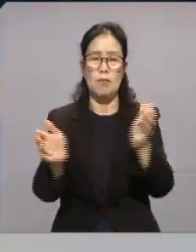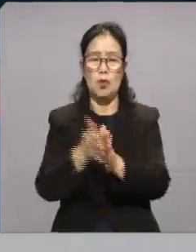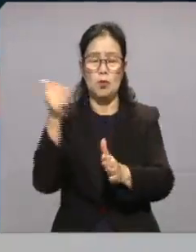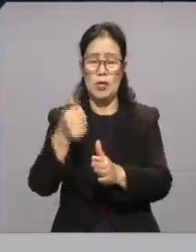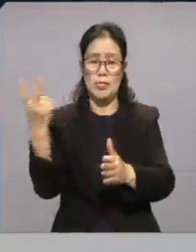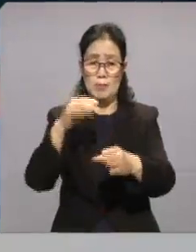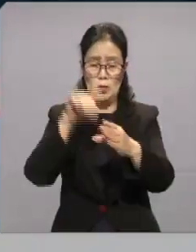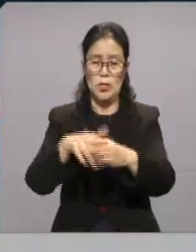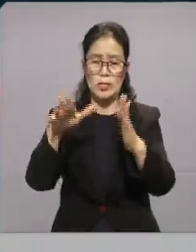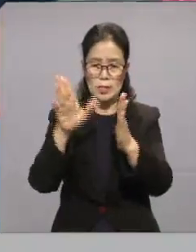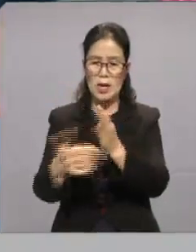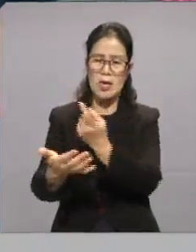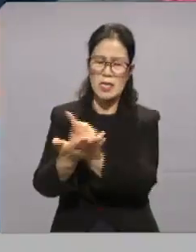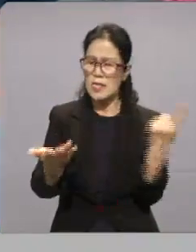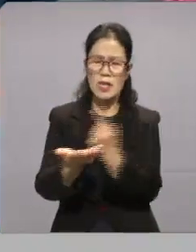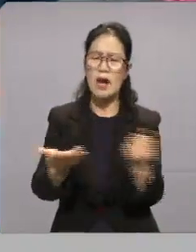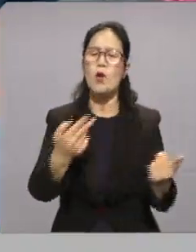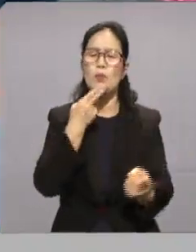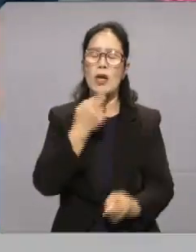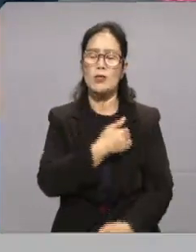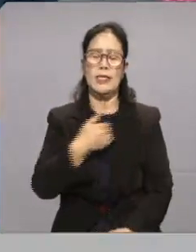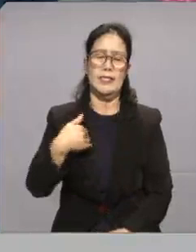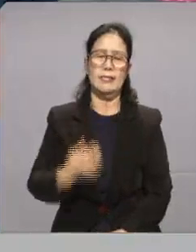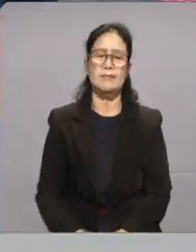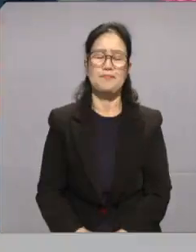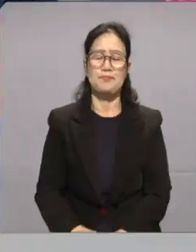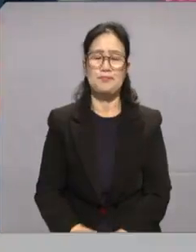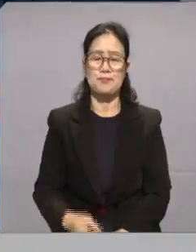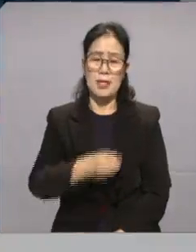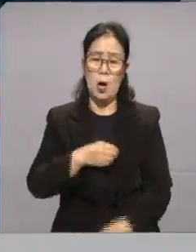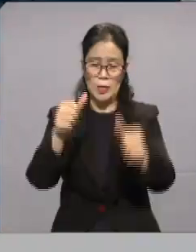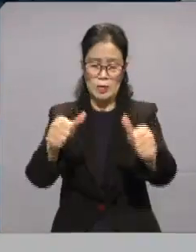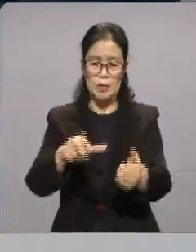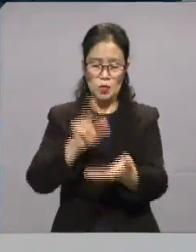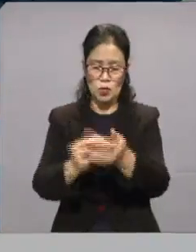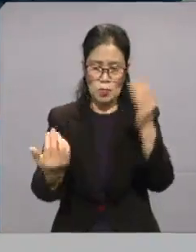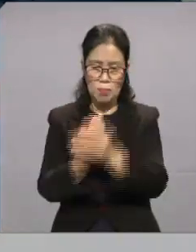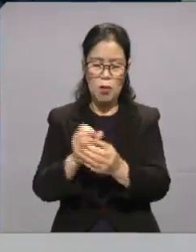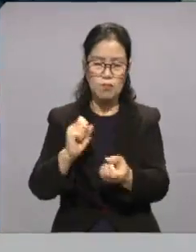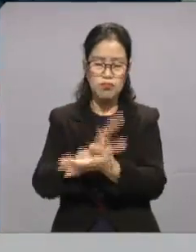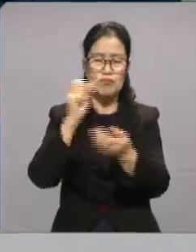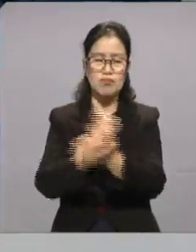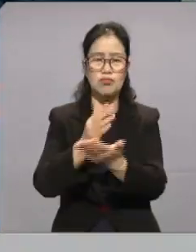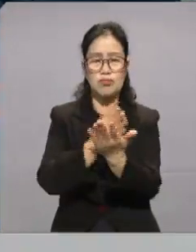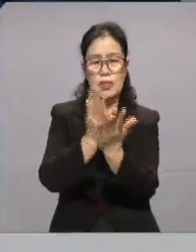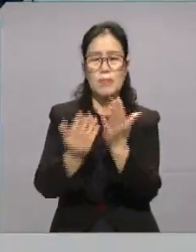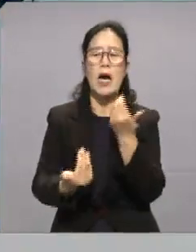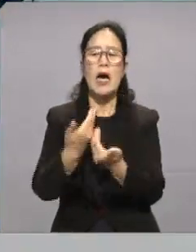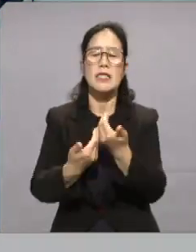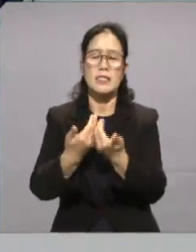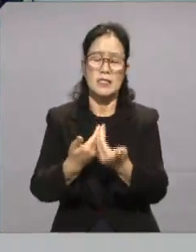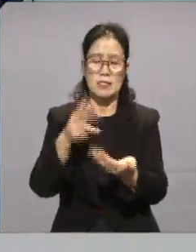표에서도 이탈표는 없을 것이라고 자신했는데 당 시판 논란으로 불거진 개파 갈등이 변수로 떠오르고 있습니다